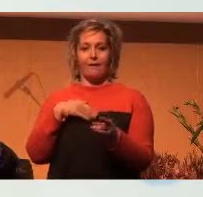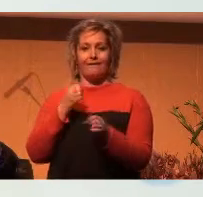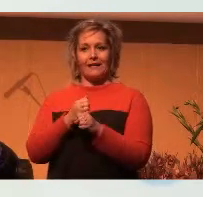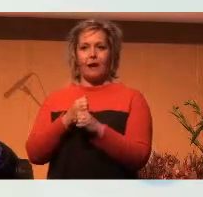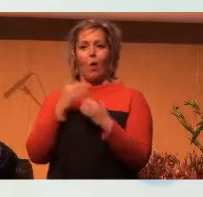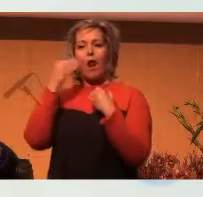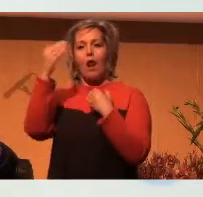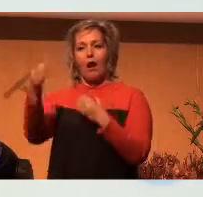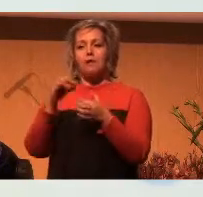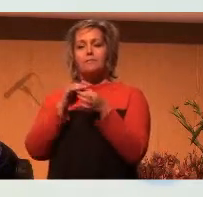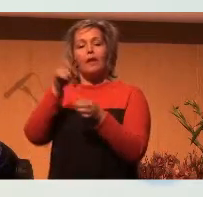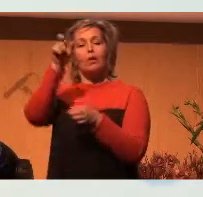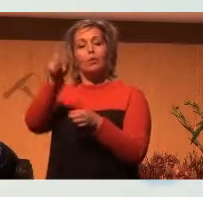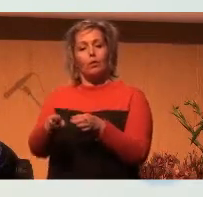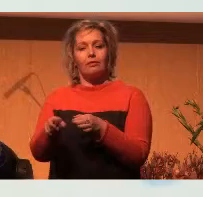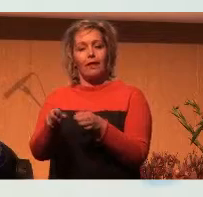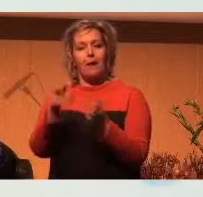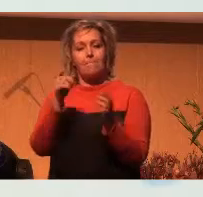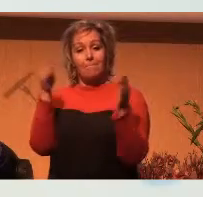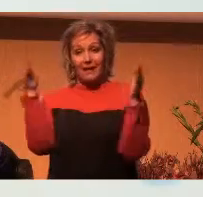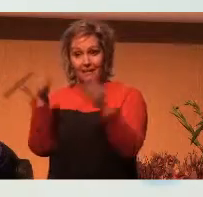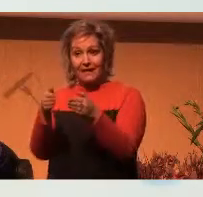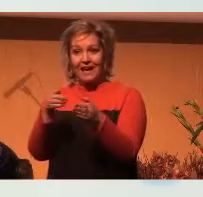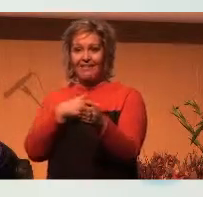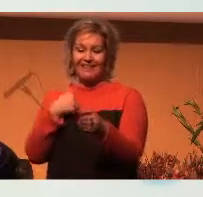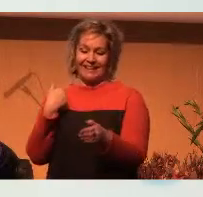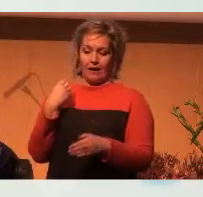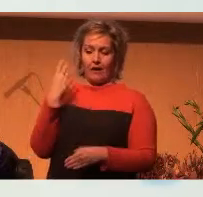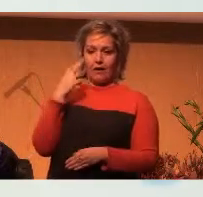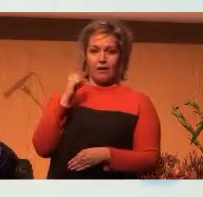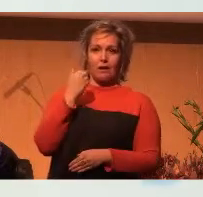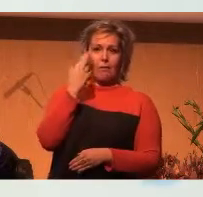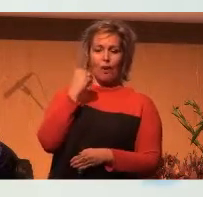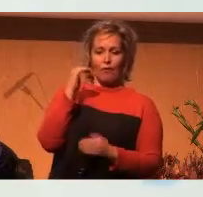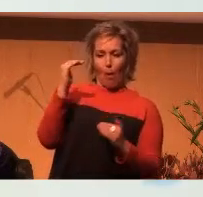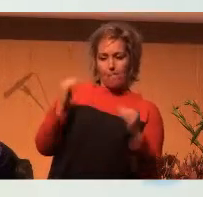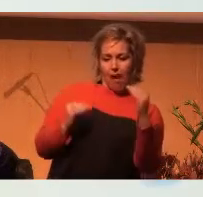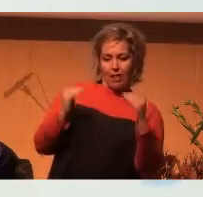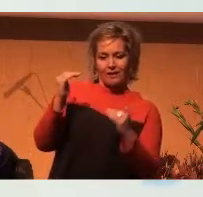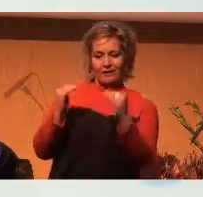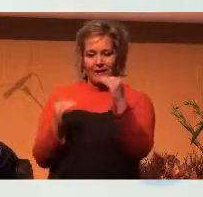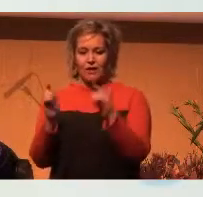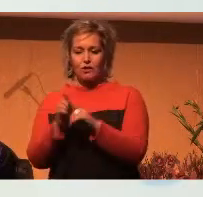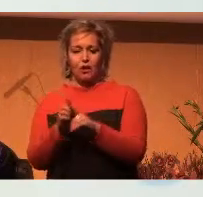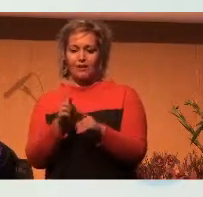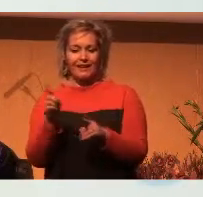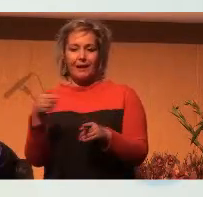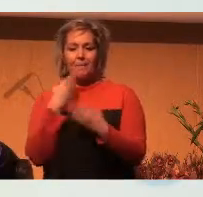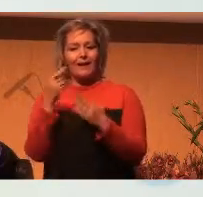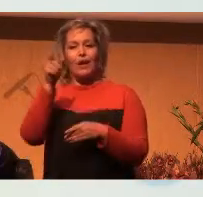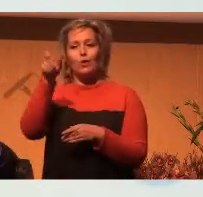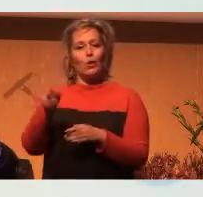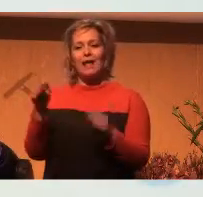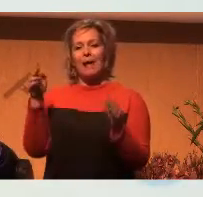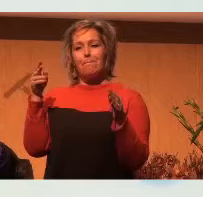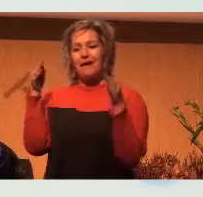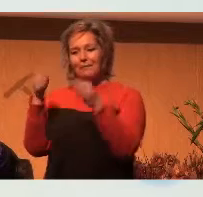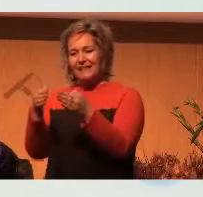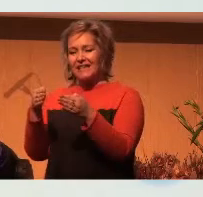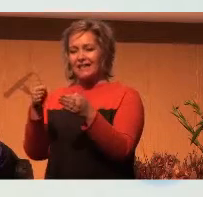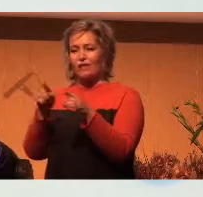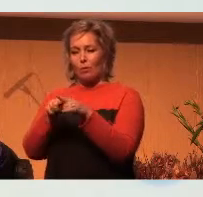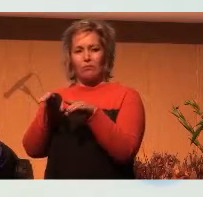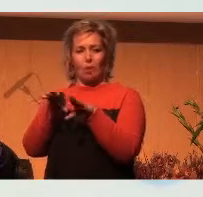retning kundeperspektiv. Vi forsøker kanskje å balansere dette slik at det ikke blir kundeperspektivet som